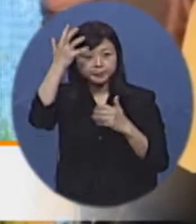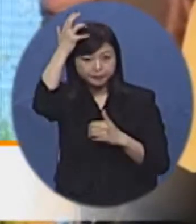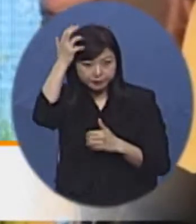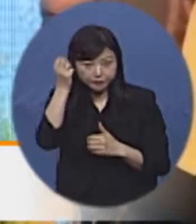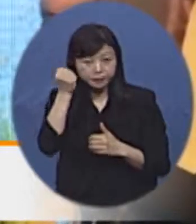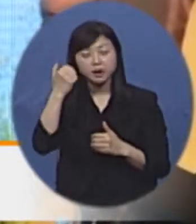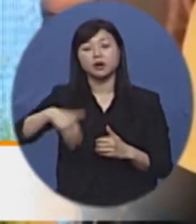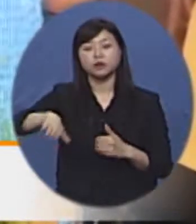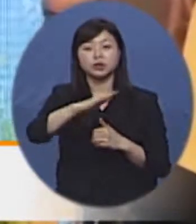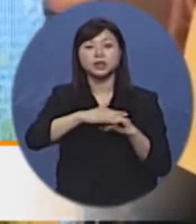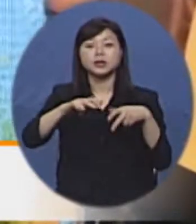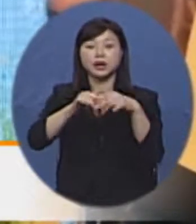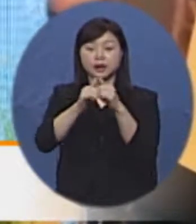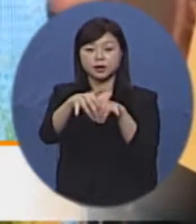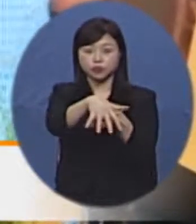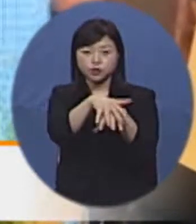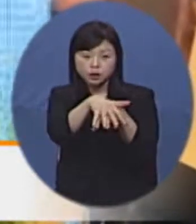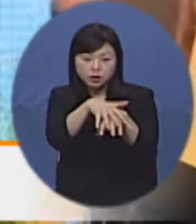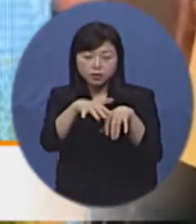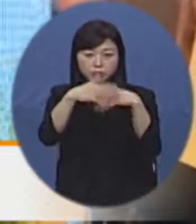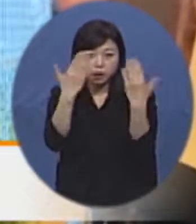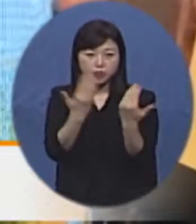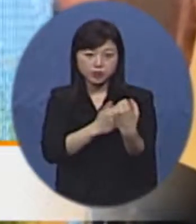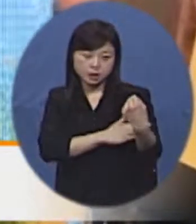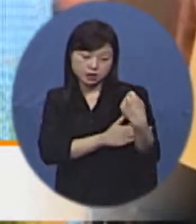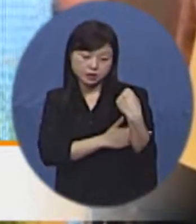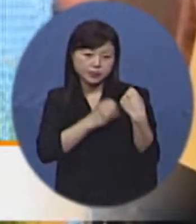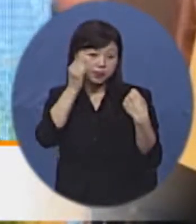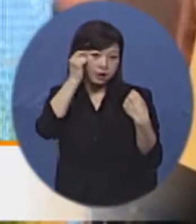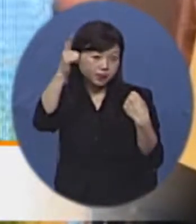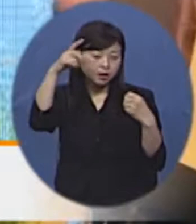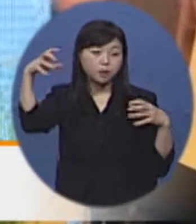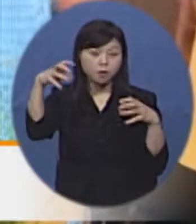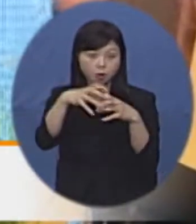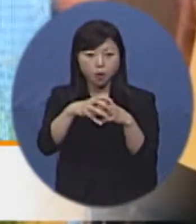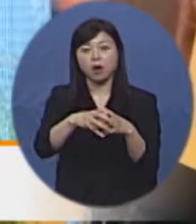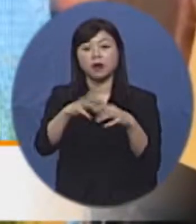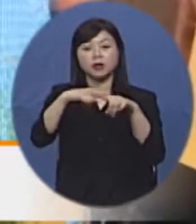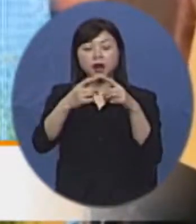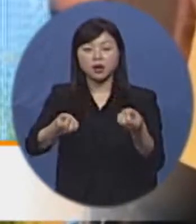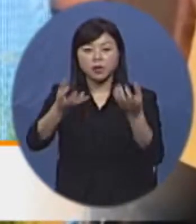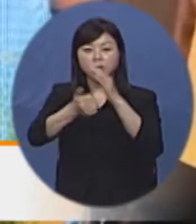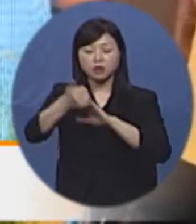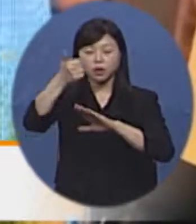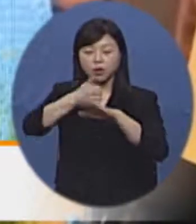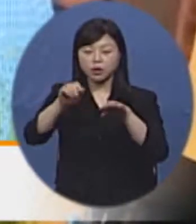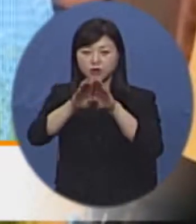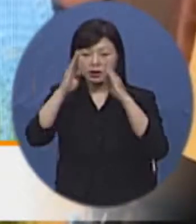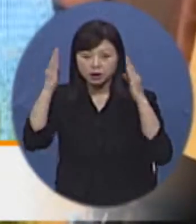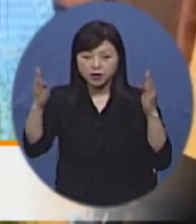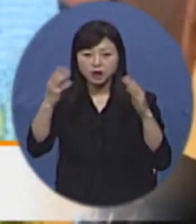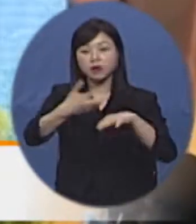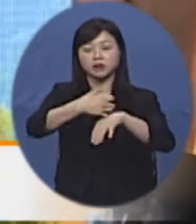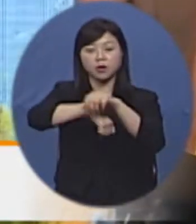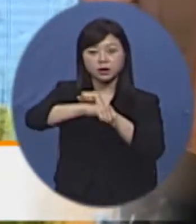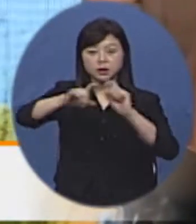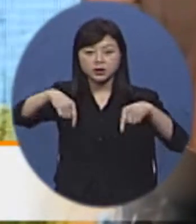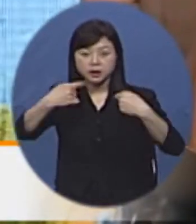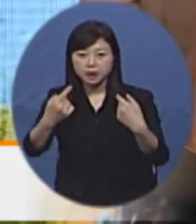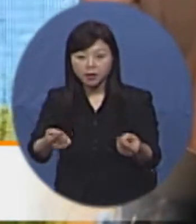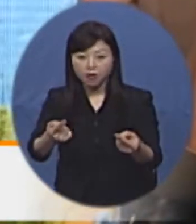우리 장에게는 모든 역량과 지혜를 모아 대회의 성공적 개최에